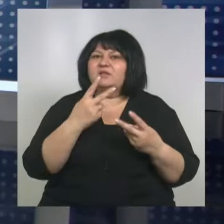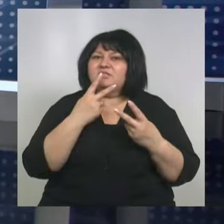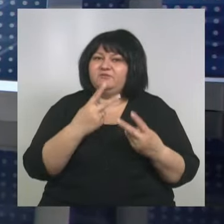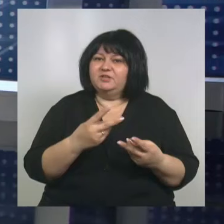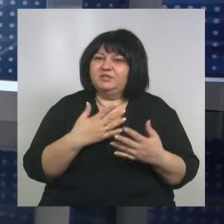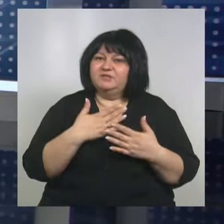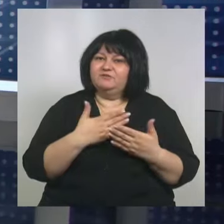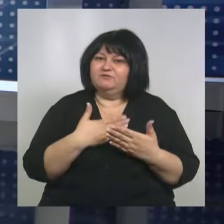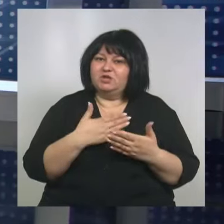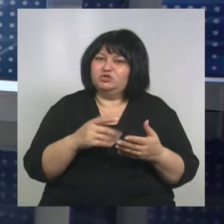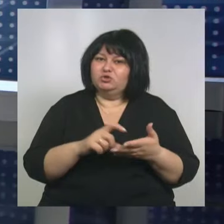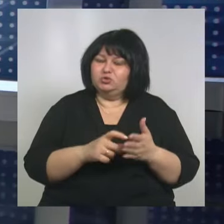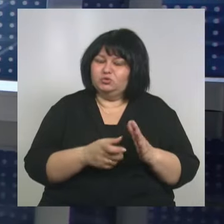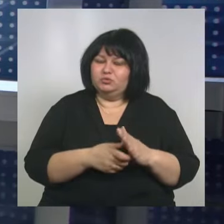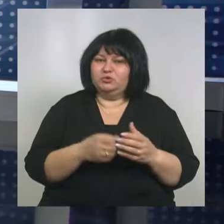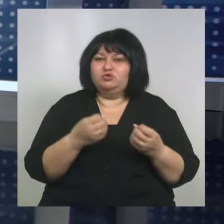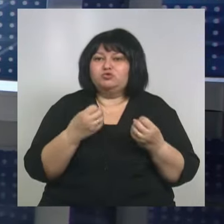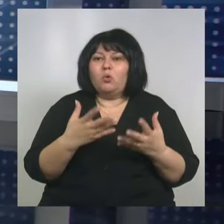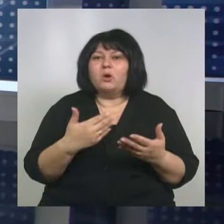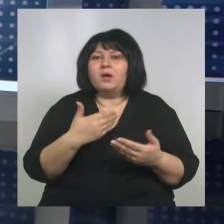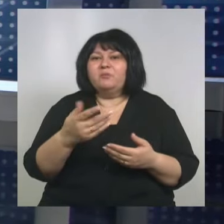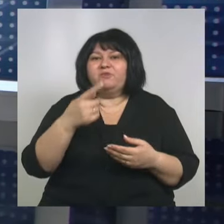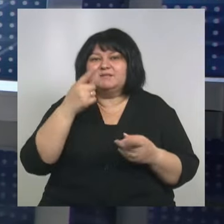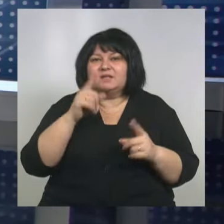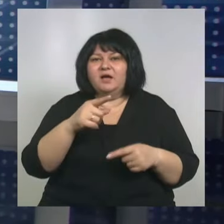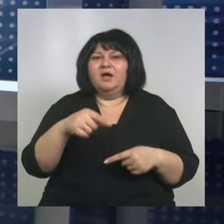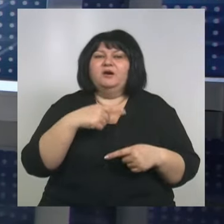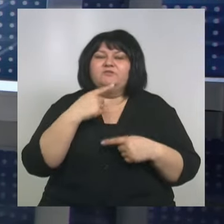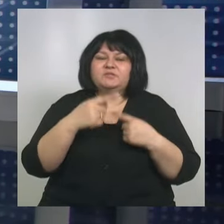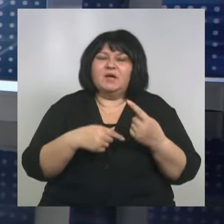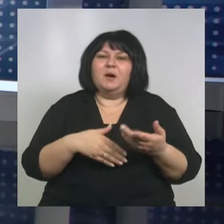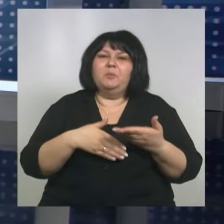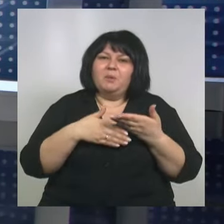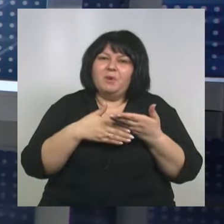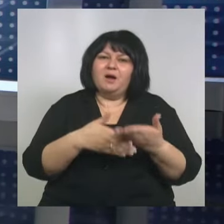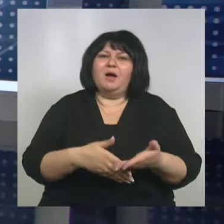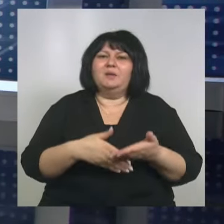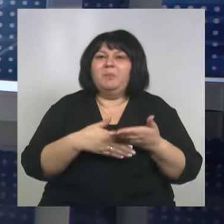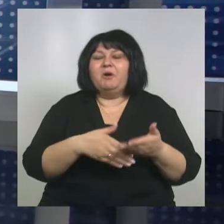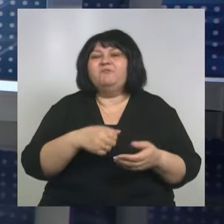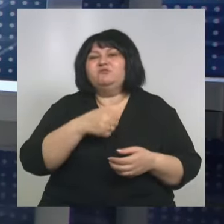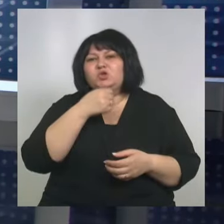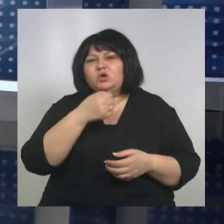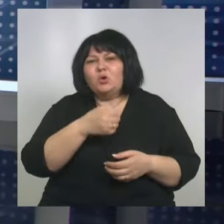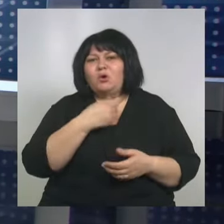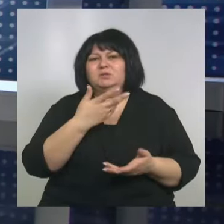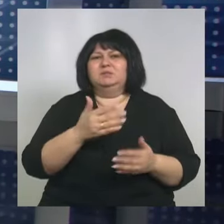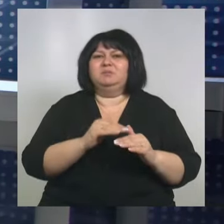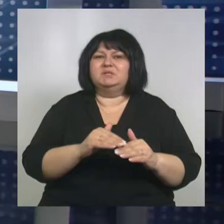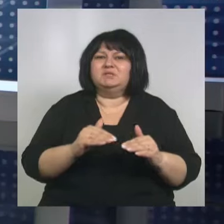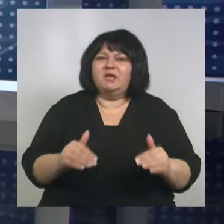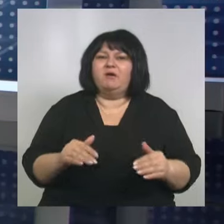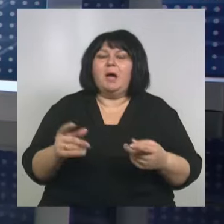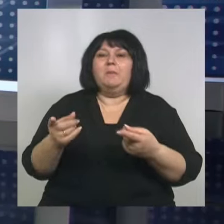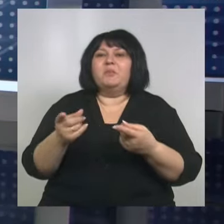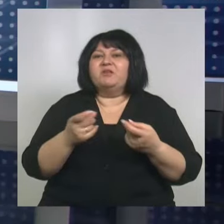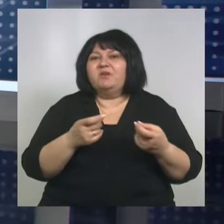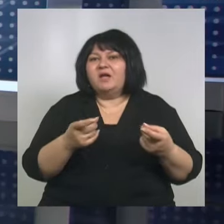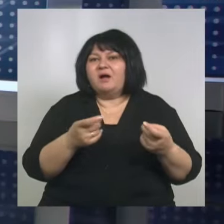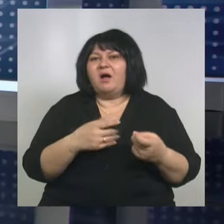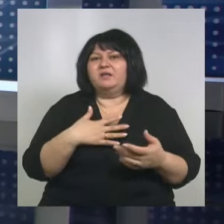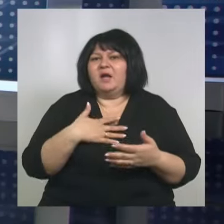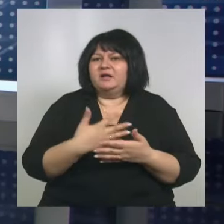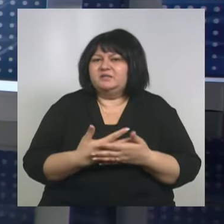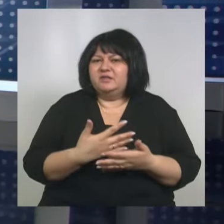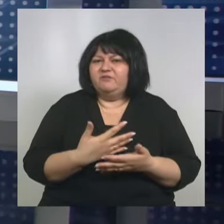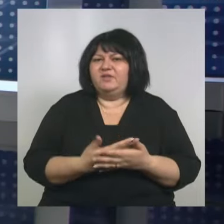студии Ну вот сколько мы вас знаем вы всегда помогаете взрослым детям привлекаете волонтёров